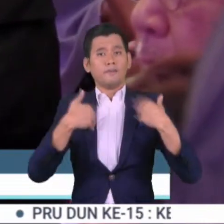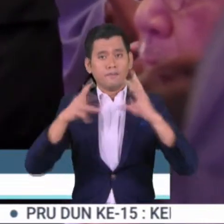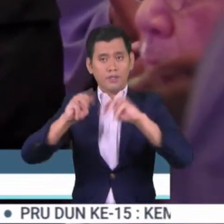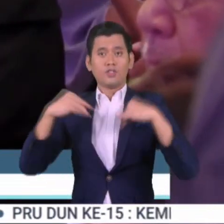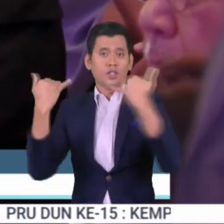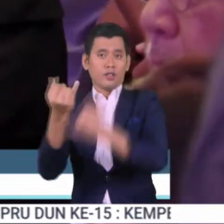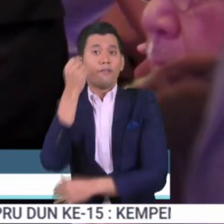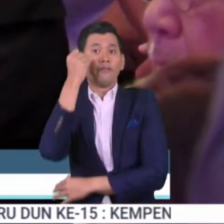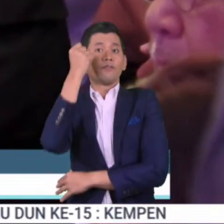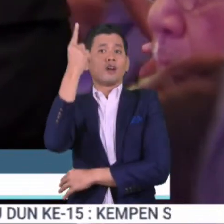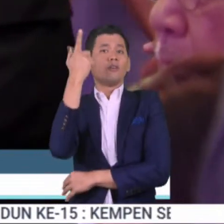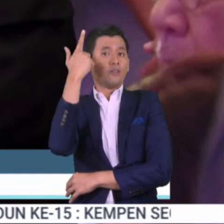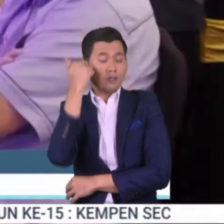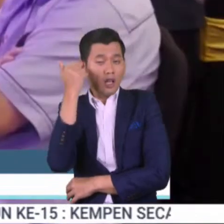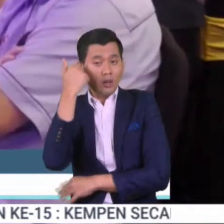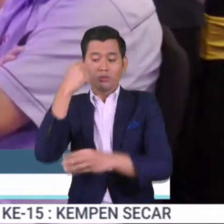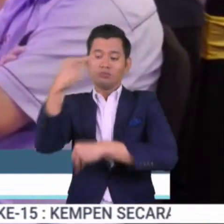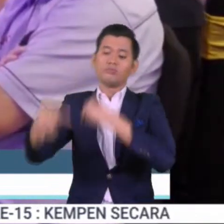kita dapati